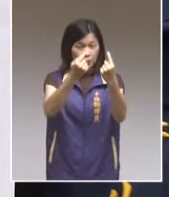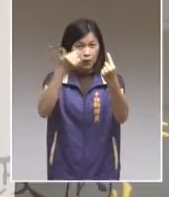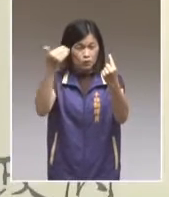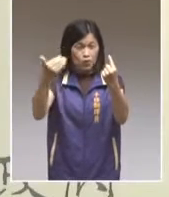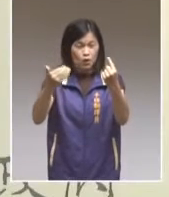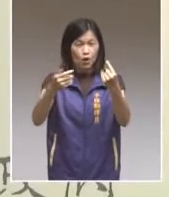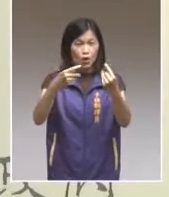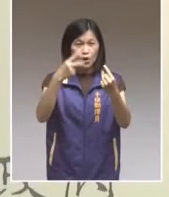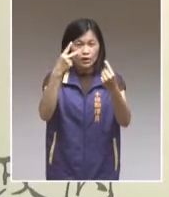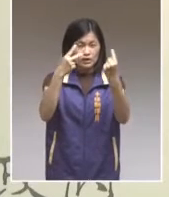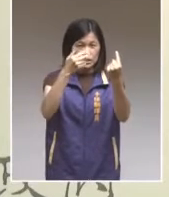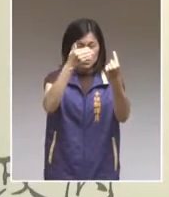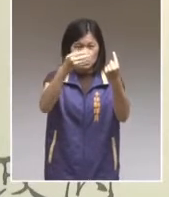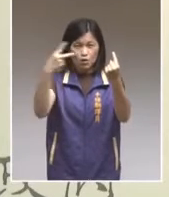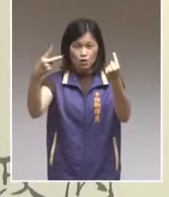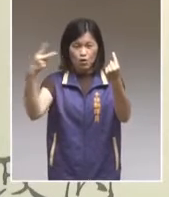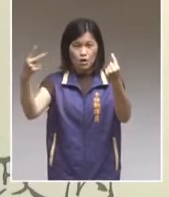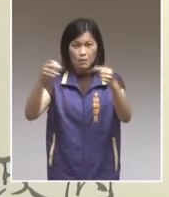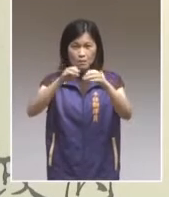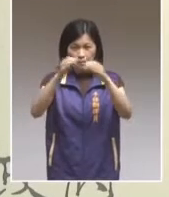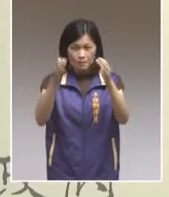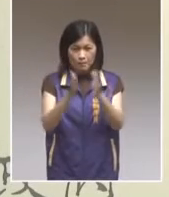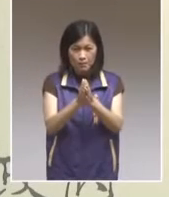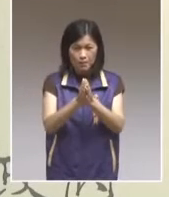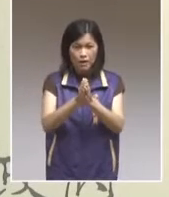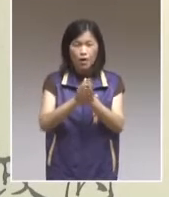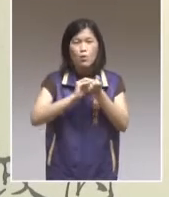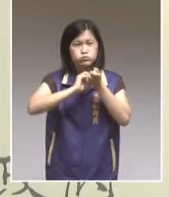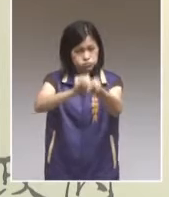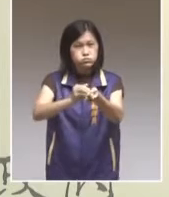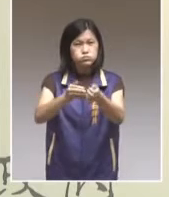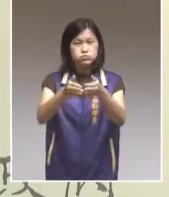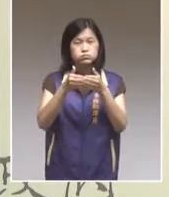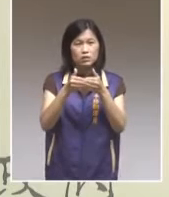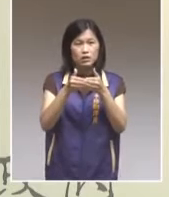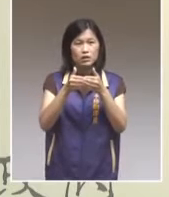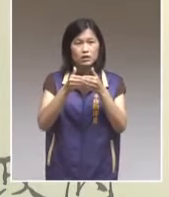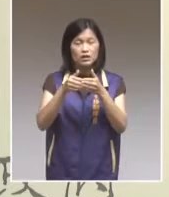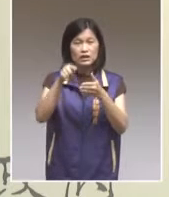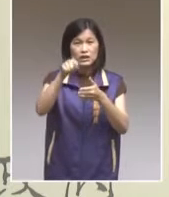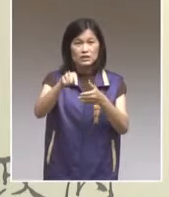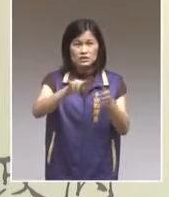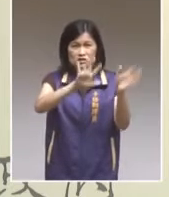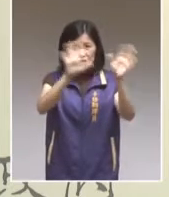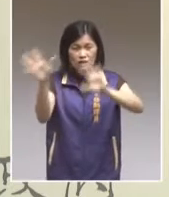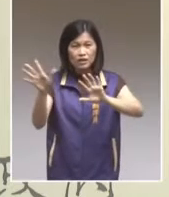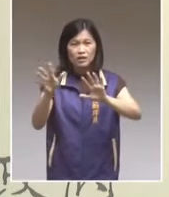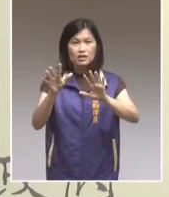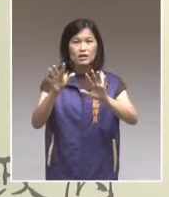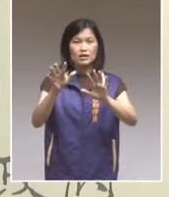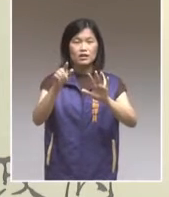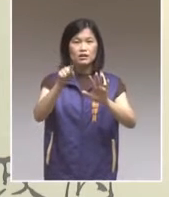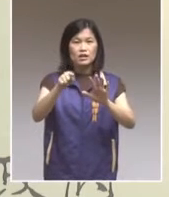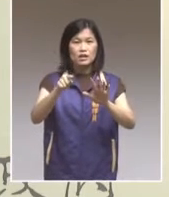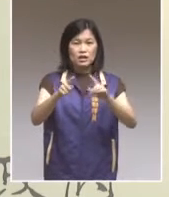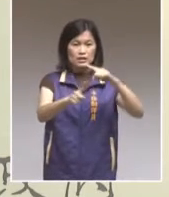者是1922啊，立刻有就医的必要。那这个部分呢，就确诊个案的状况